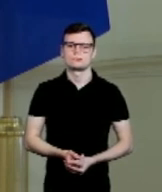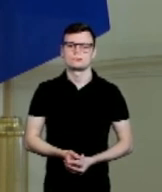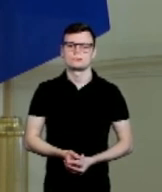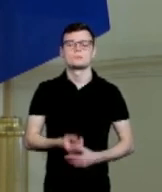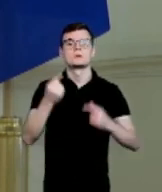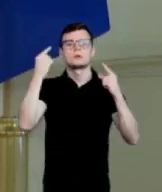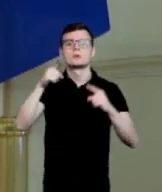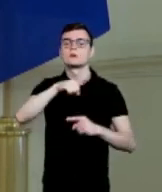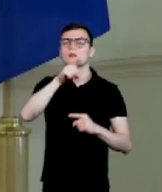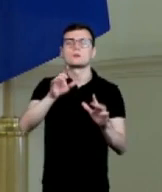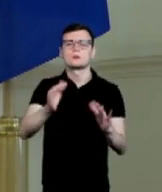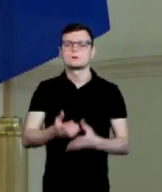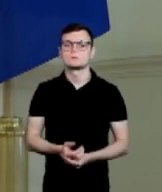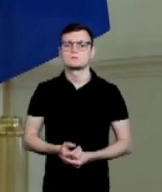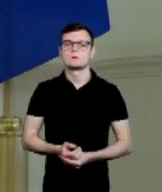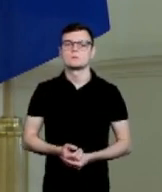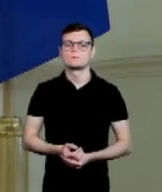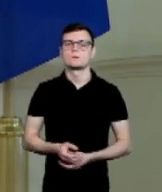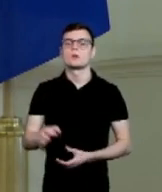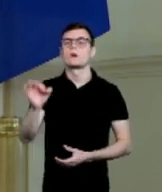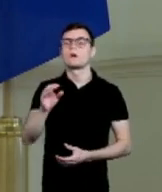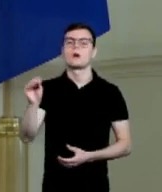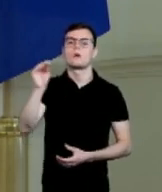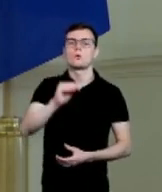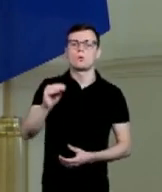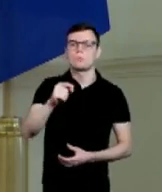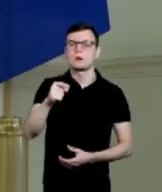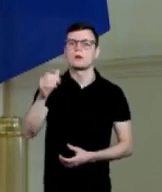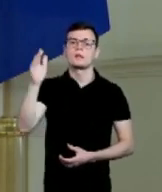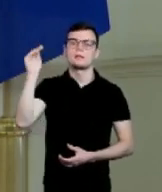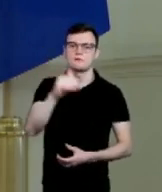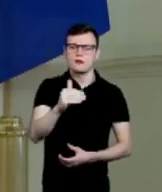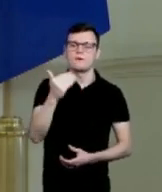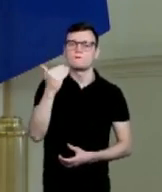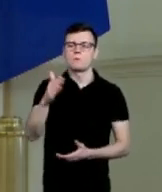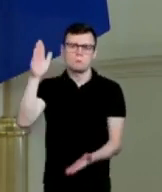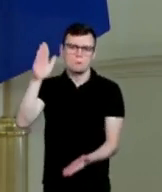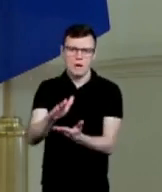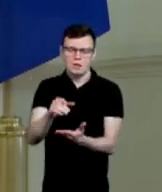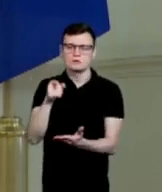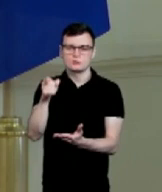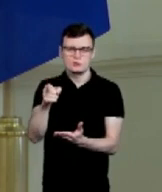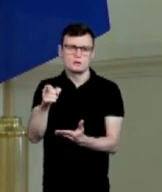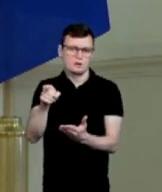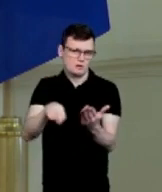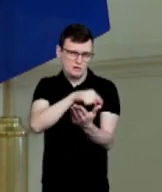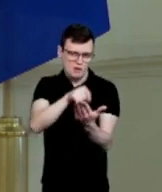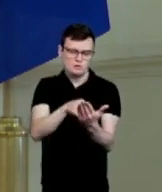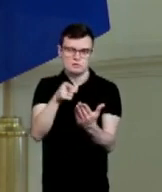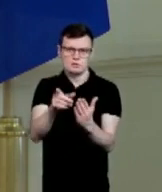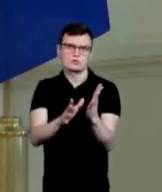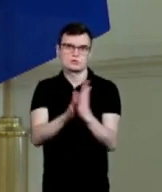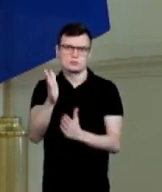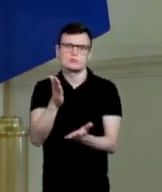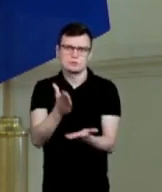kitas klausimas, tai yra Europos infliacijos mažinimo klausimas, aktas, ir mes čia taip pat darome pažangą ir tikimės taip pat, kad